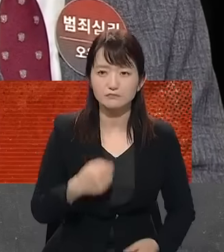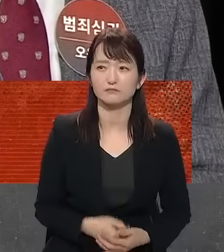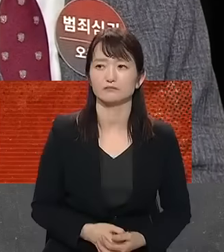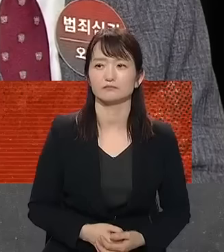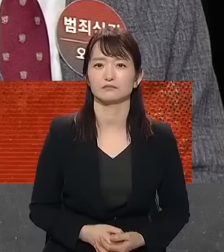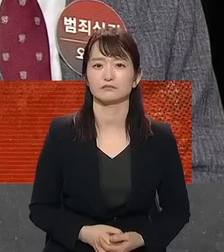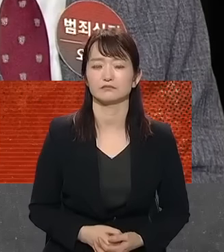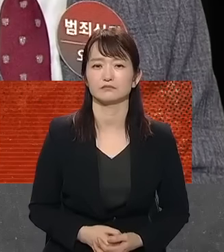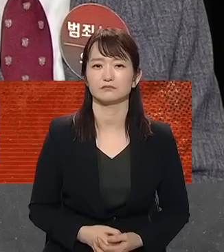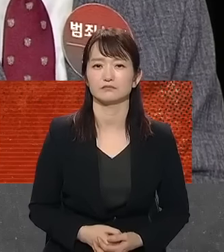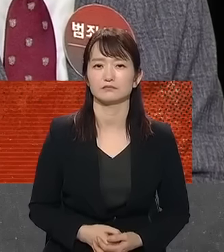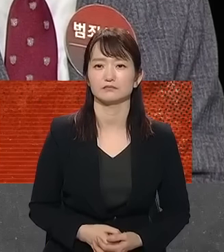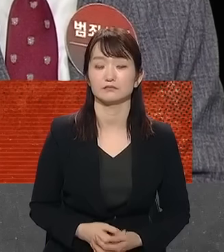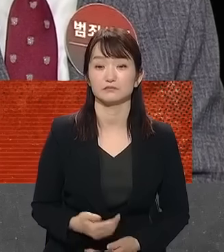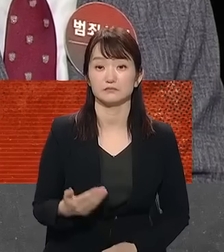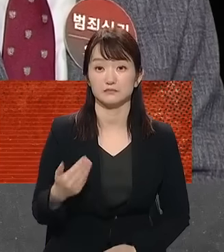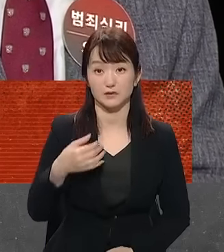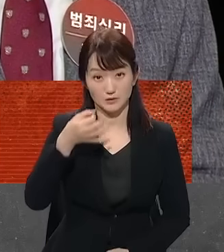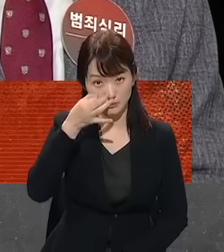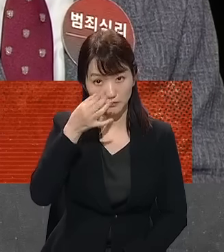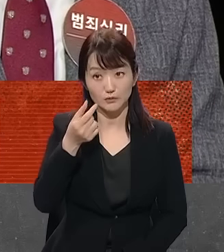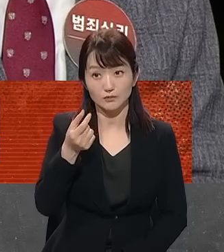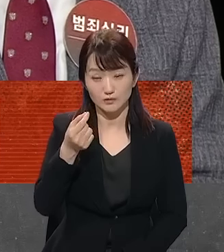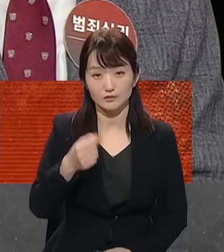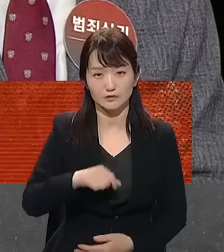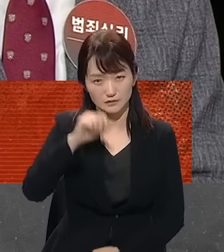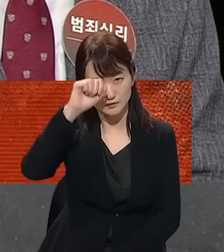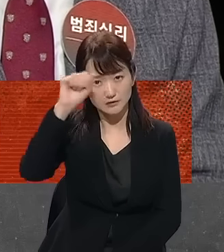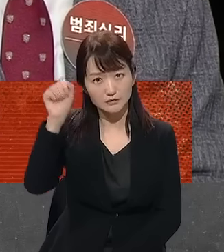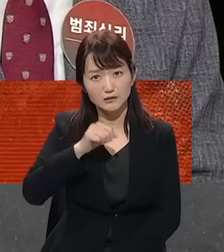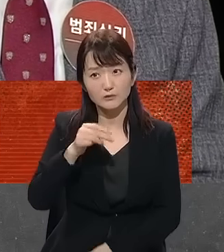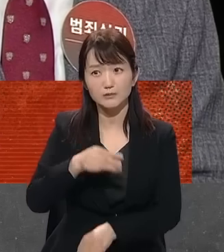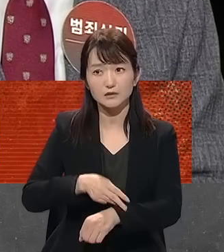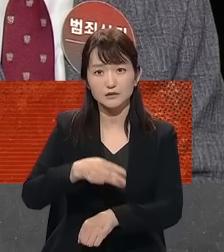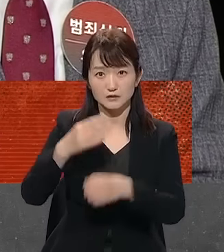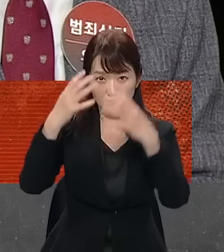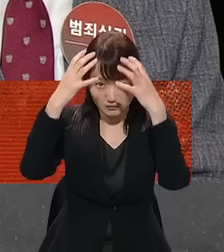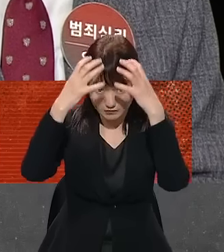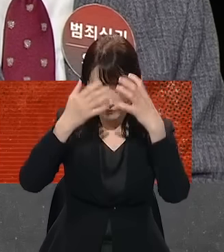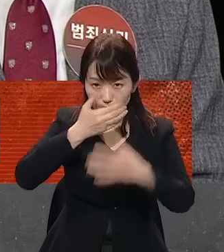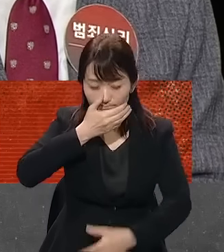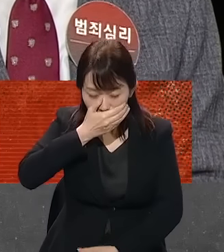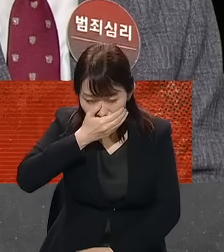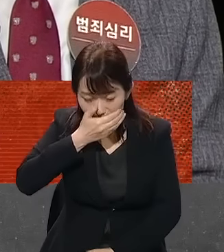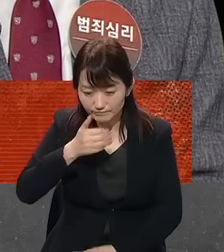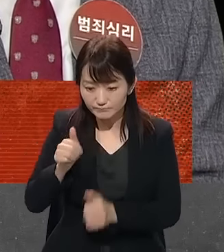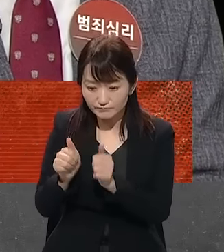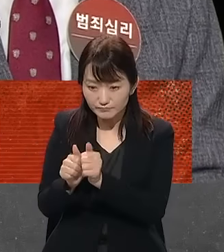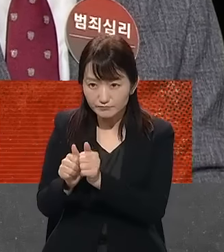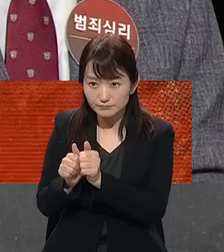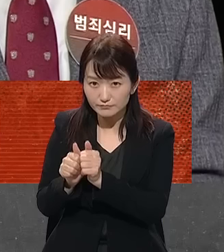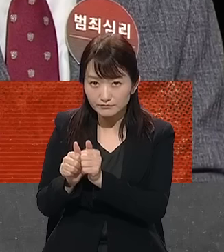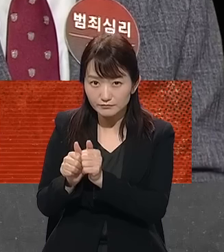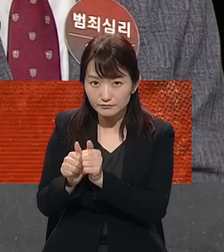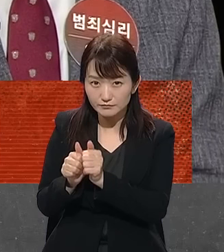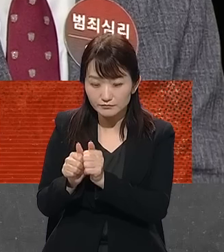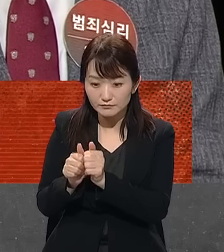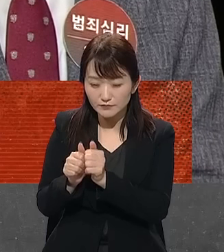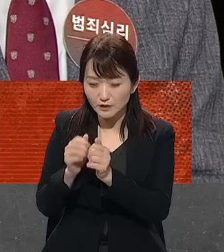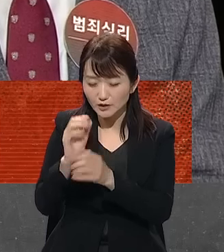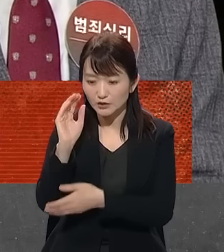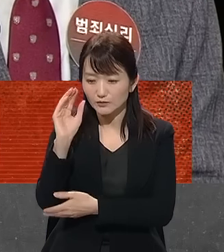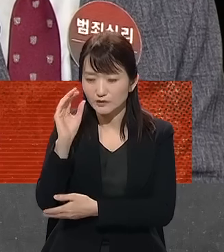우리 시청자분들께서 보셨던 것 같이 새벽 3시에 헬멧 아고 마스크를 쓴 남성이 미리 쌀포대를